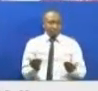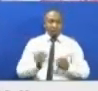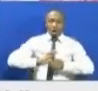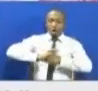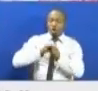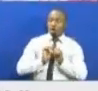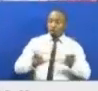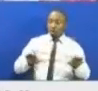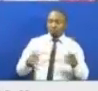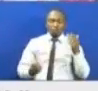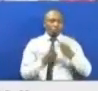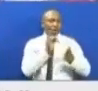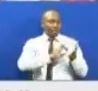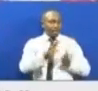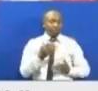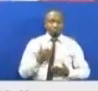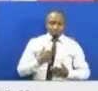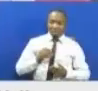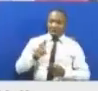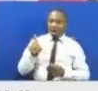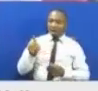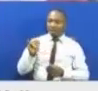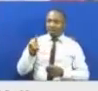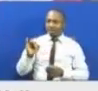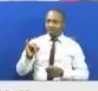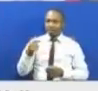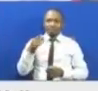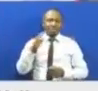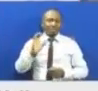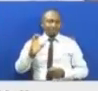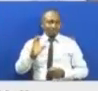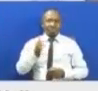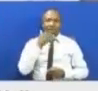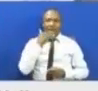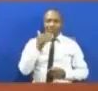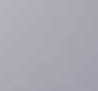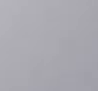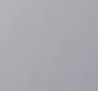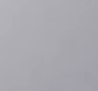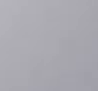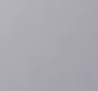Kutoka Dar es Salaam, Khalid Gangana, TBC Radio.